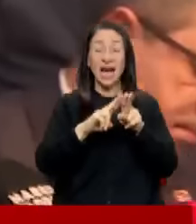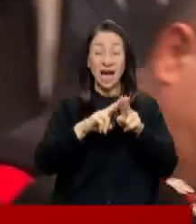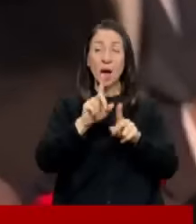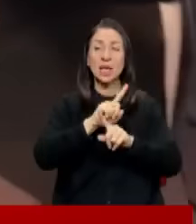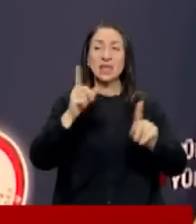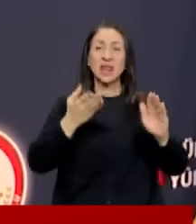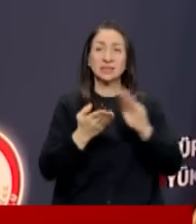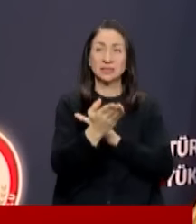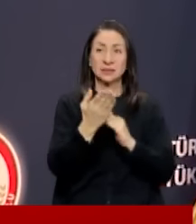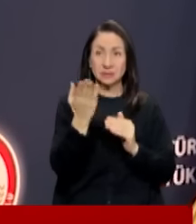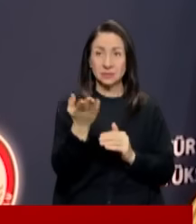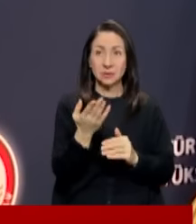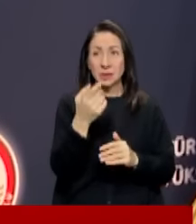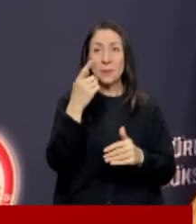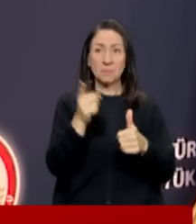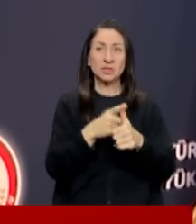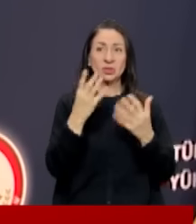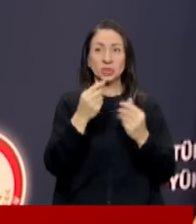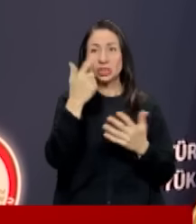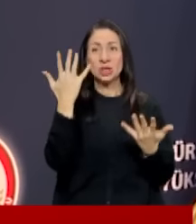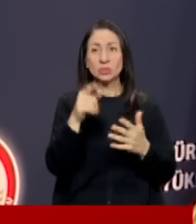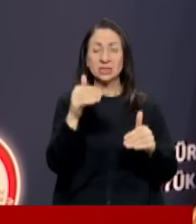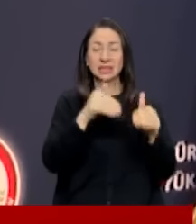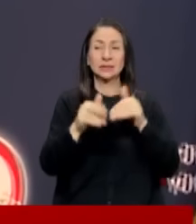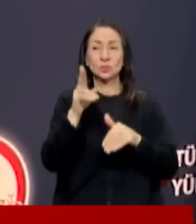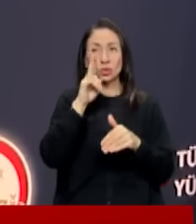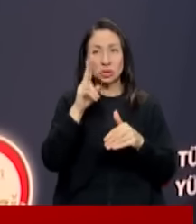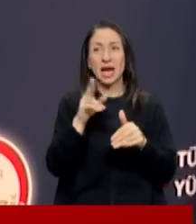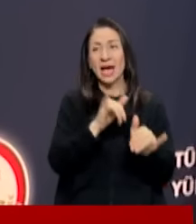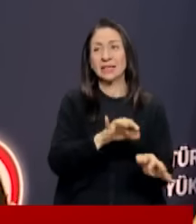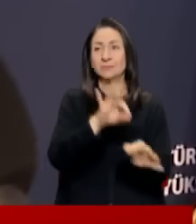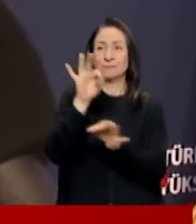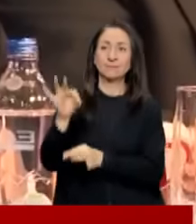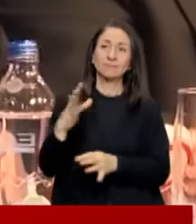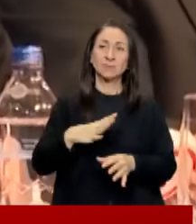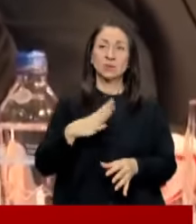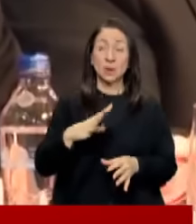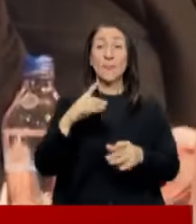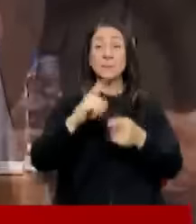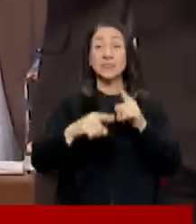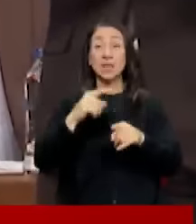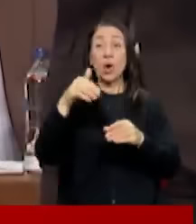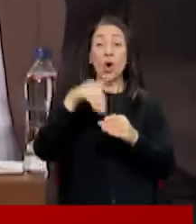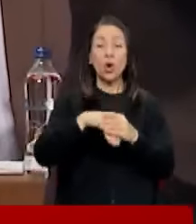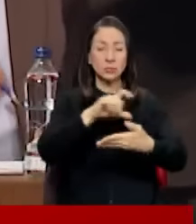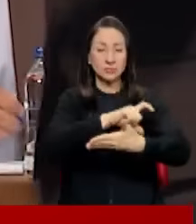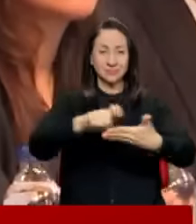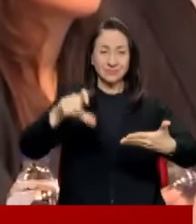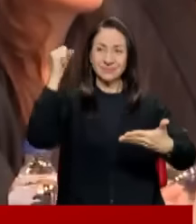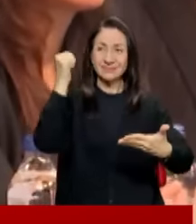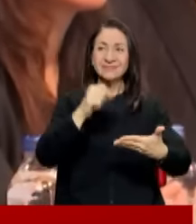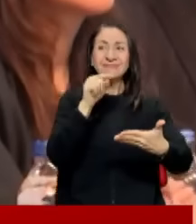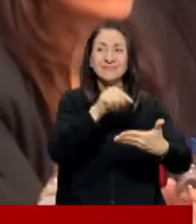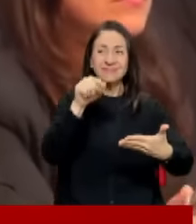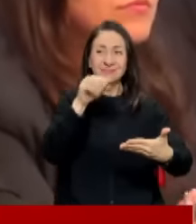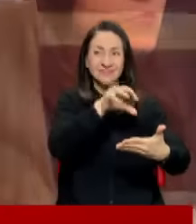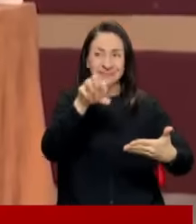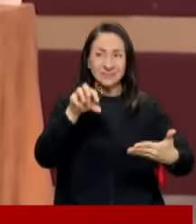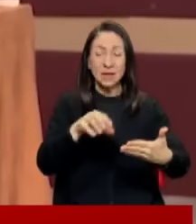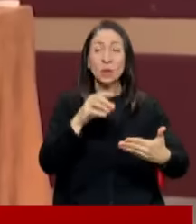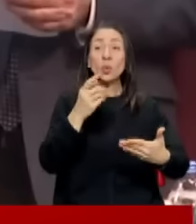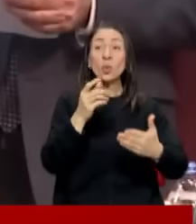dilekçesi verdi. Pusulada birinci olduk. İnşallah bu seçim sonuçlarında yansımasını arzu ediyoruz. Partiler partilerin oy pusulasındaki yerlerinin belirlendiği